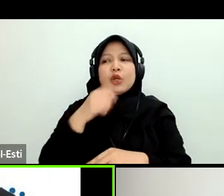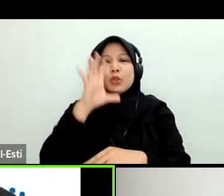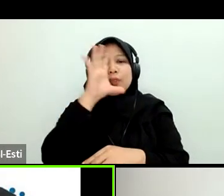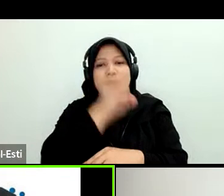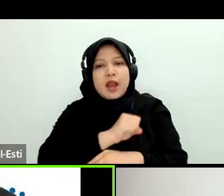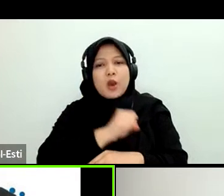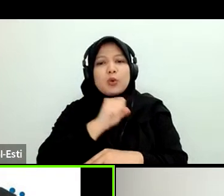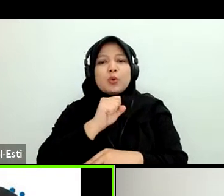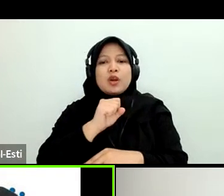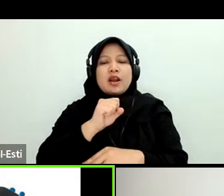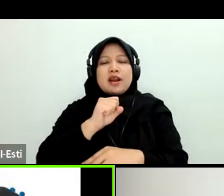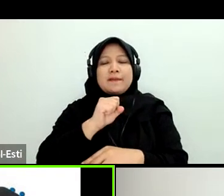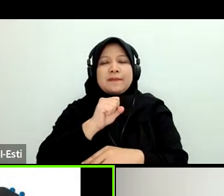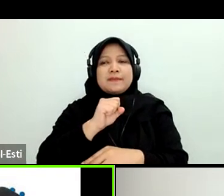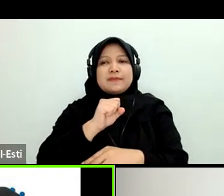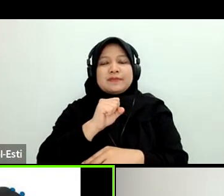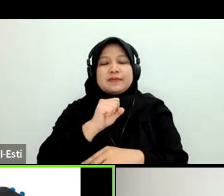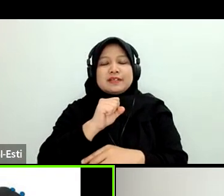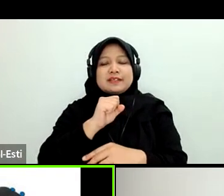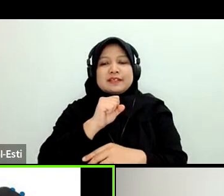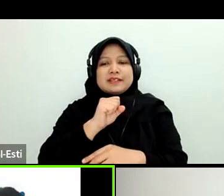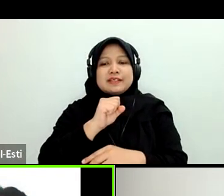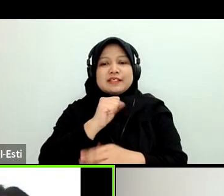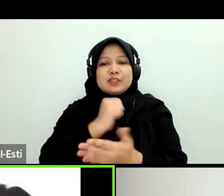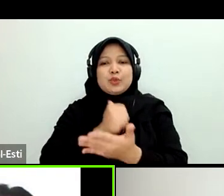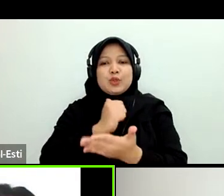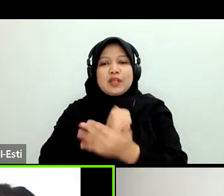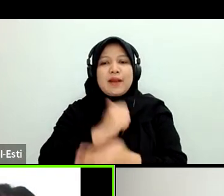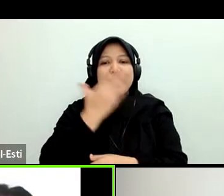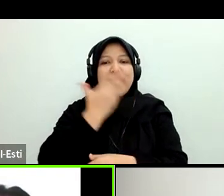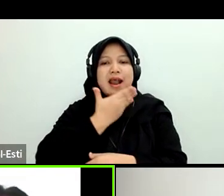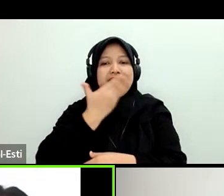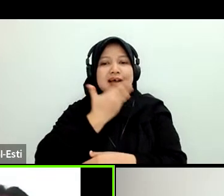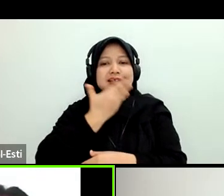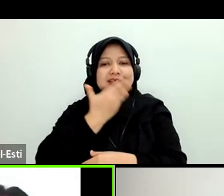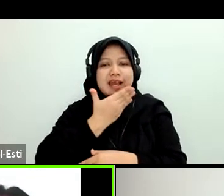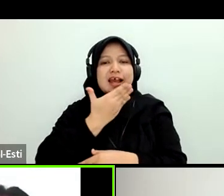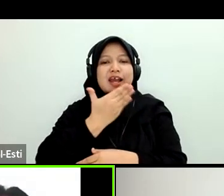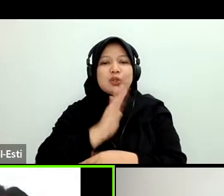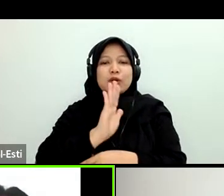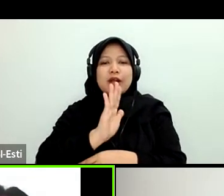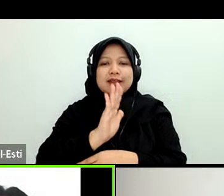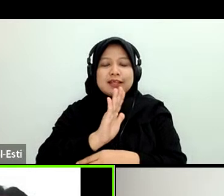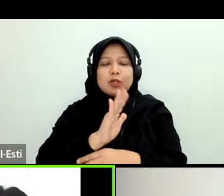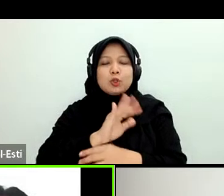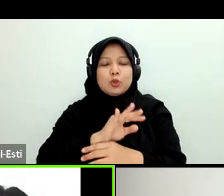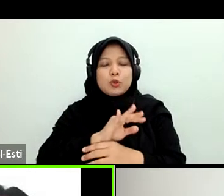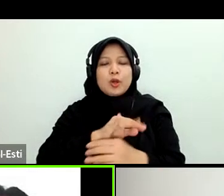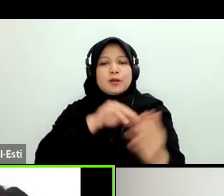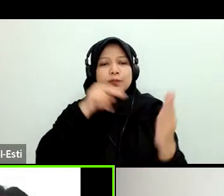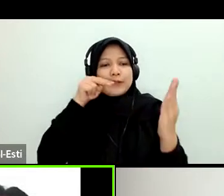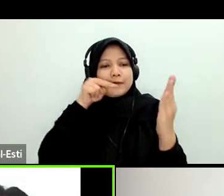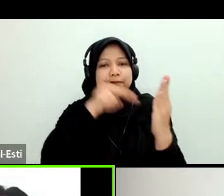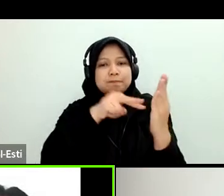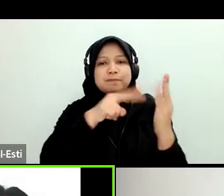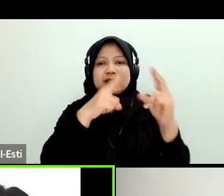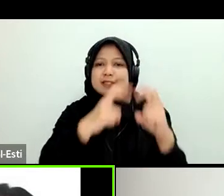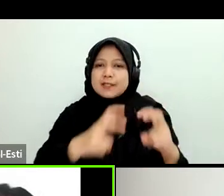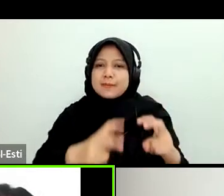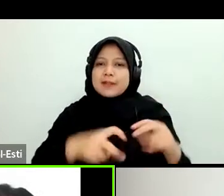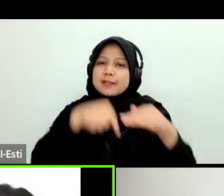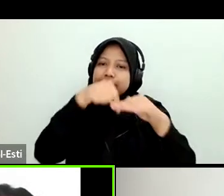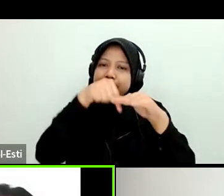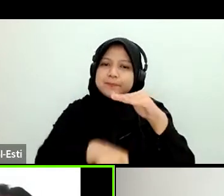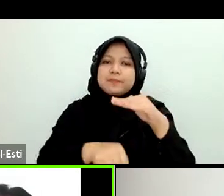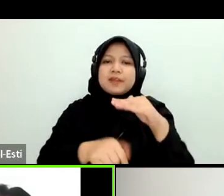bahasa itu sebenarnya bisa dicermati dengan lebih baik sekali lagi akan